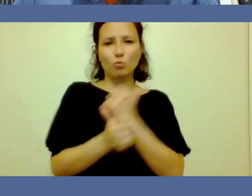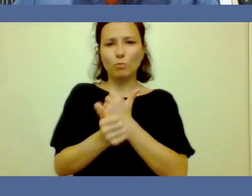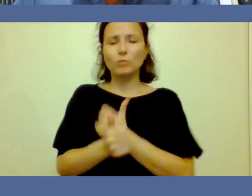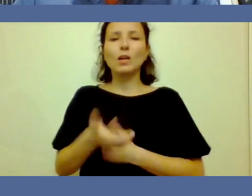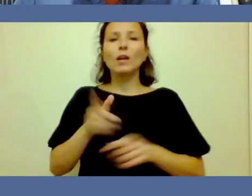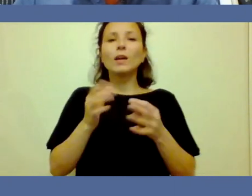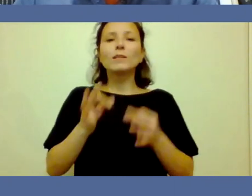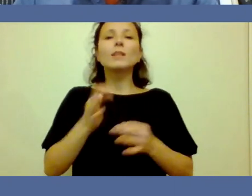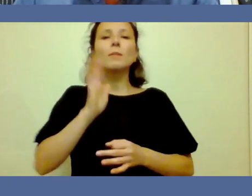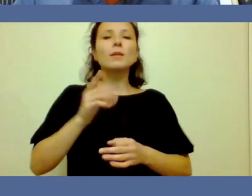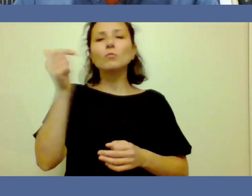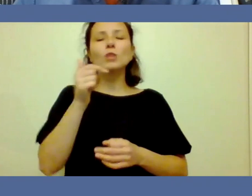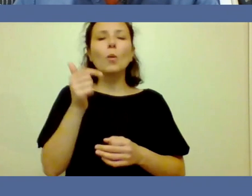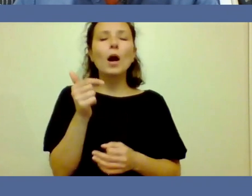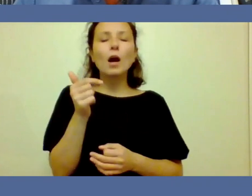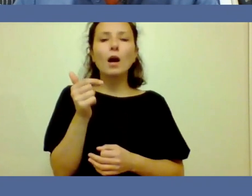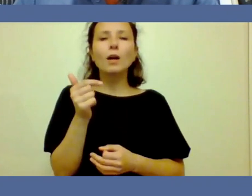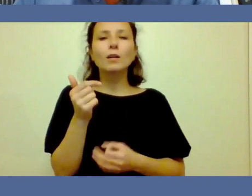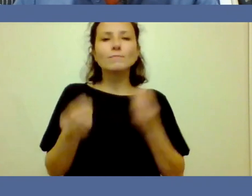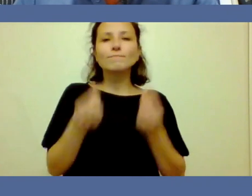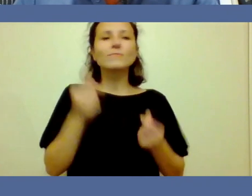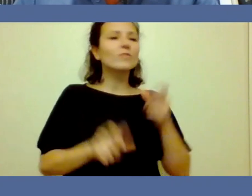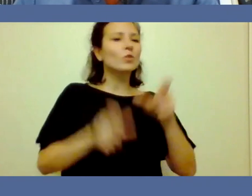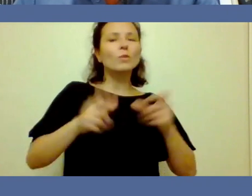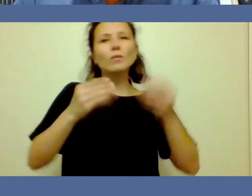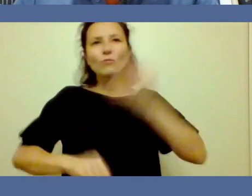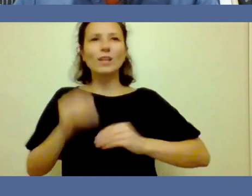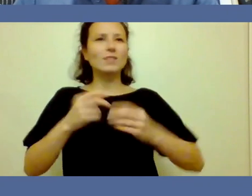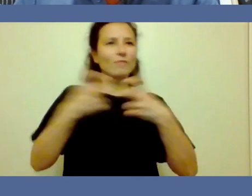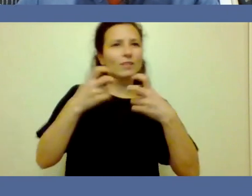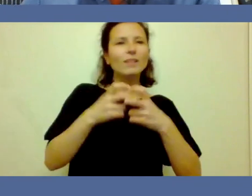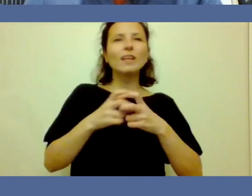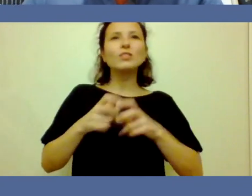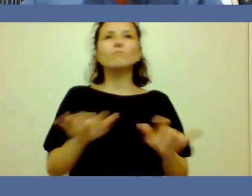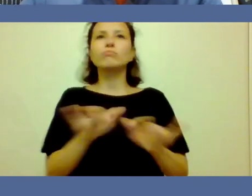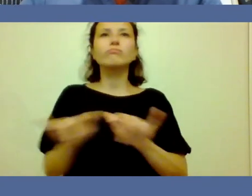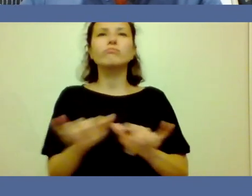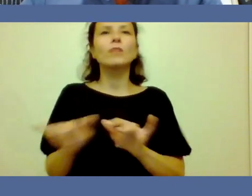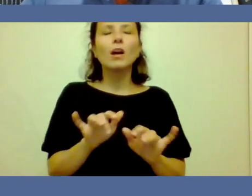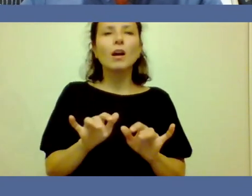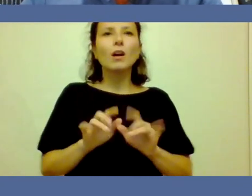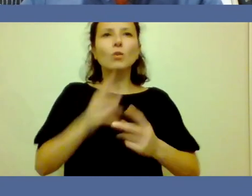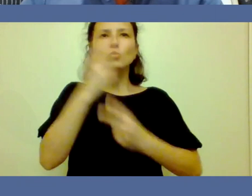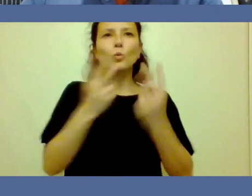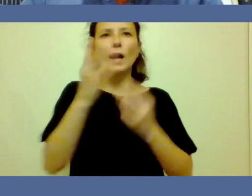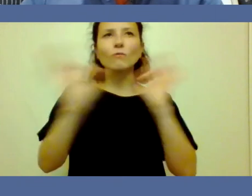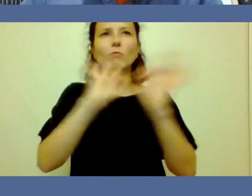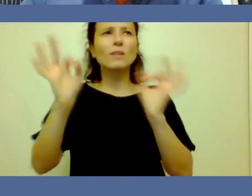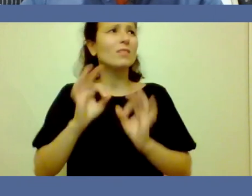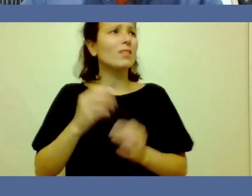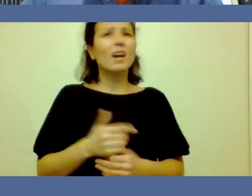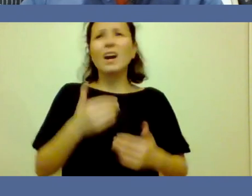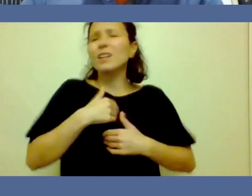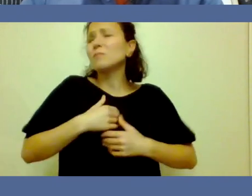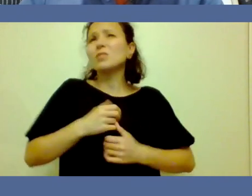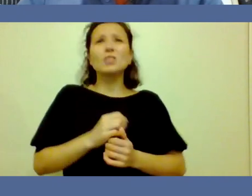w osobę, która no, więcej zdalnie poszukuje, co dla mnie jest koszmarne, dlatego że ja nie mogę